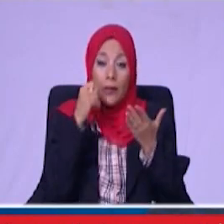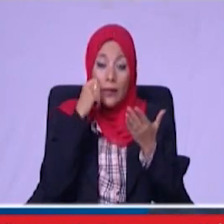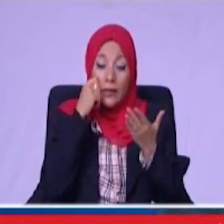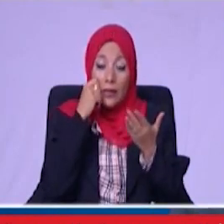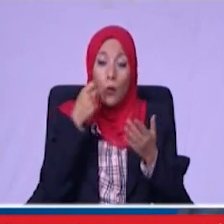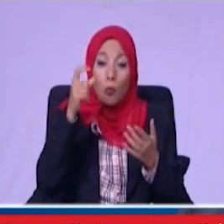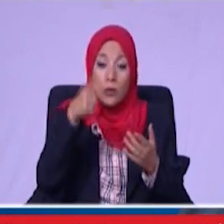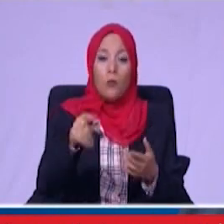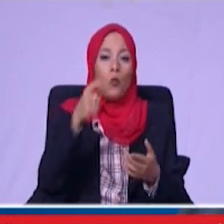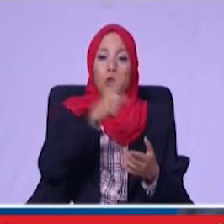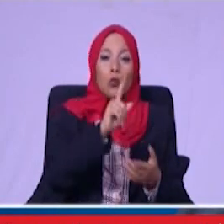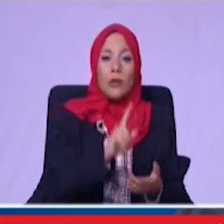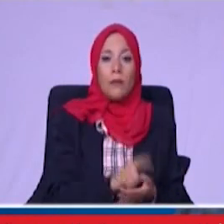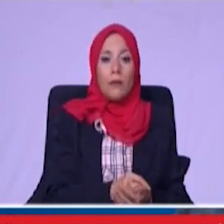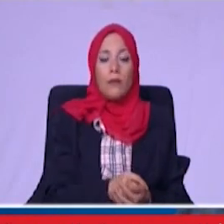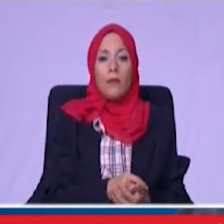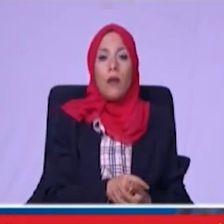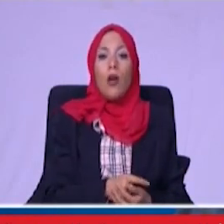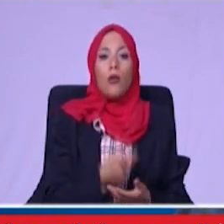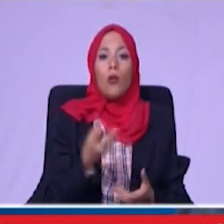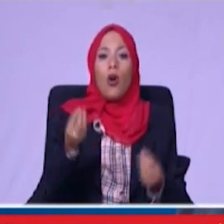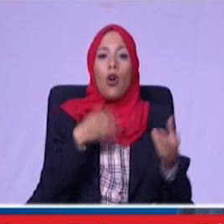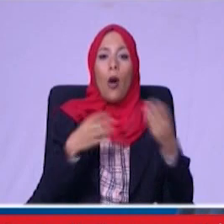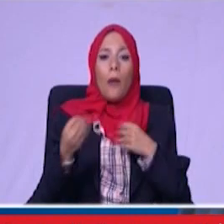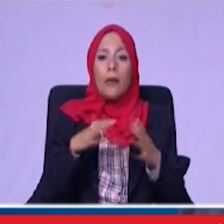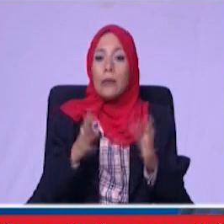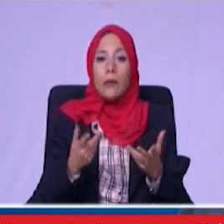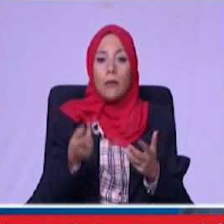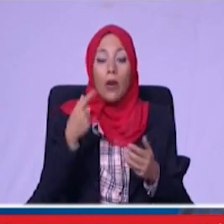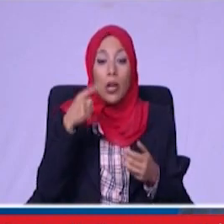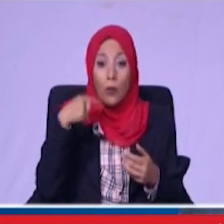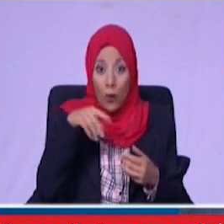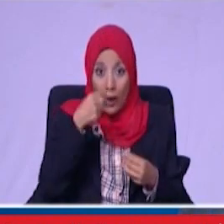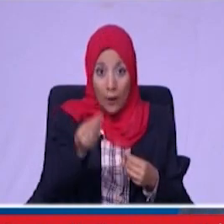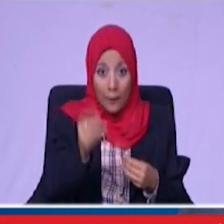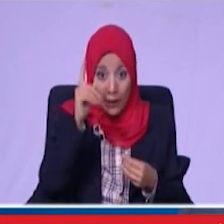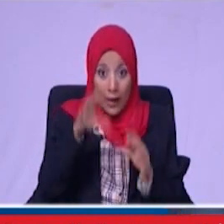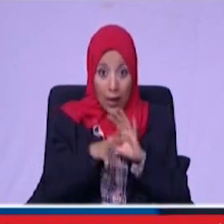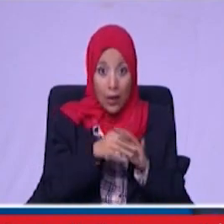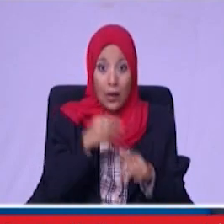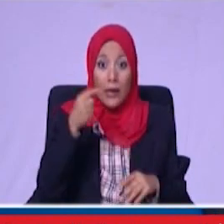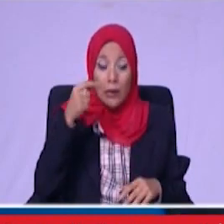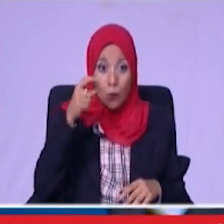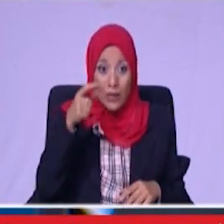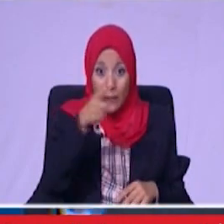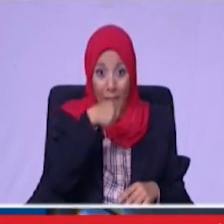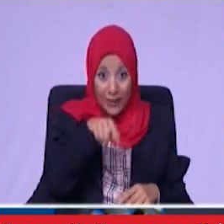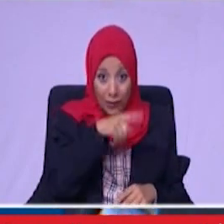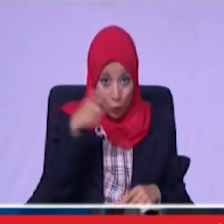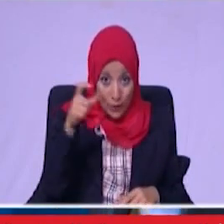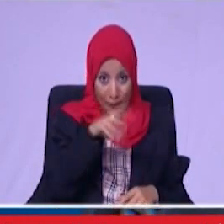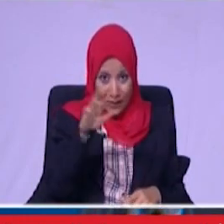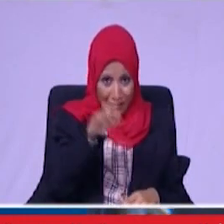لان هو رحمه لمين ما قالش للمسلمين وما ارسلناك الا رحمه للعالمين